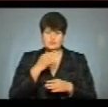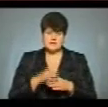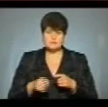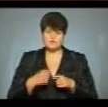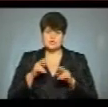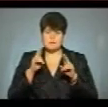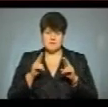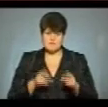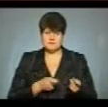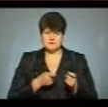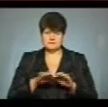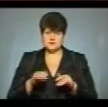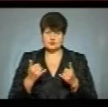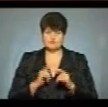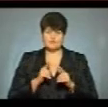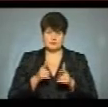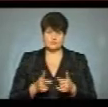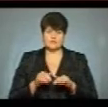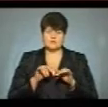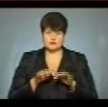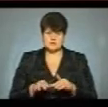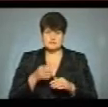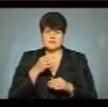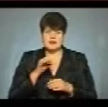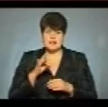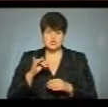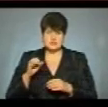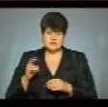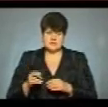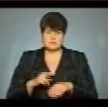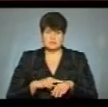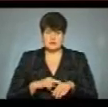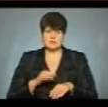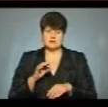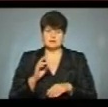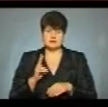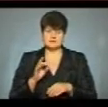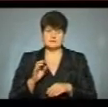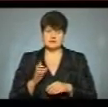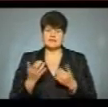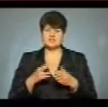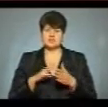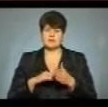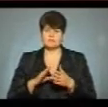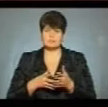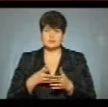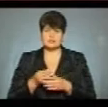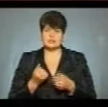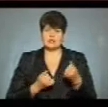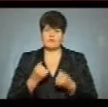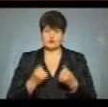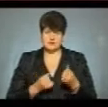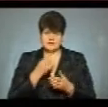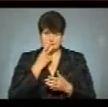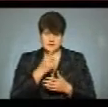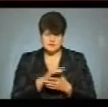перевезення дітей, вступив у дію сьогодні, повідомила речниця патрульної поліції області Катерина Басалига. Які штрафи платитимуть водії, дивіться у